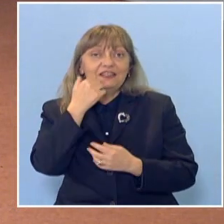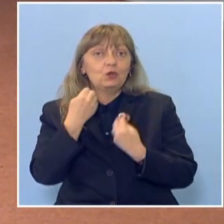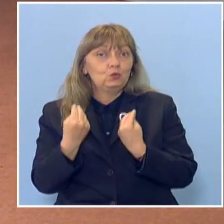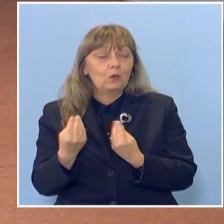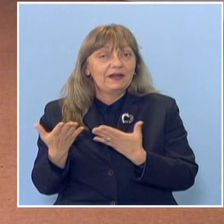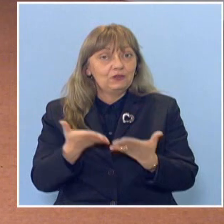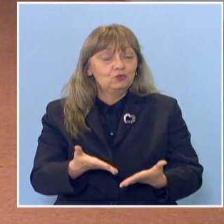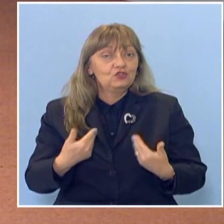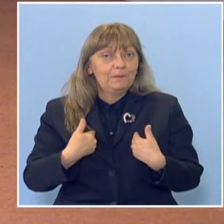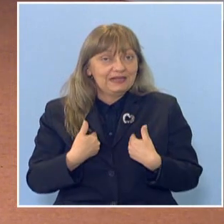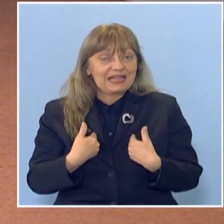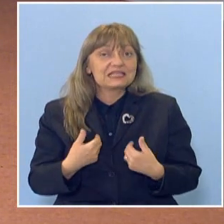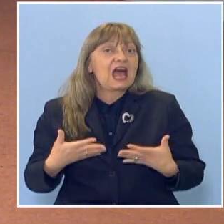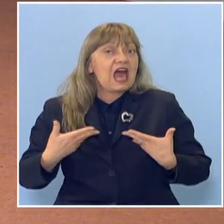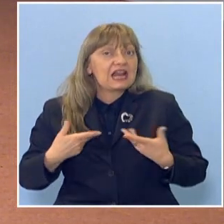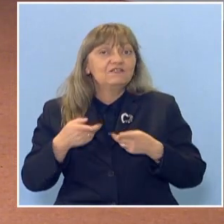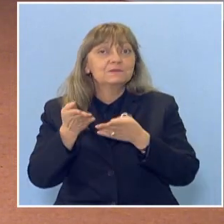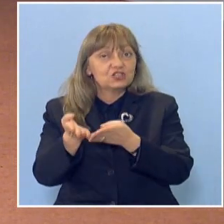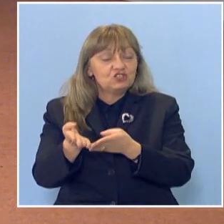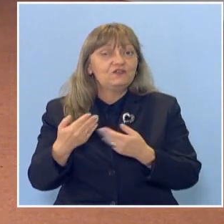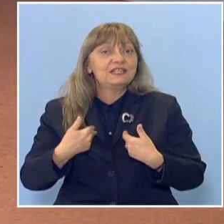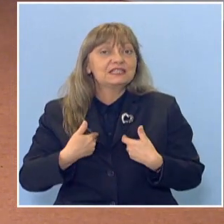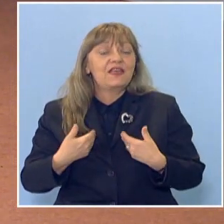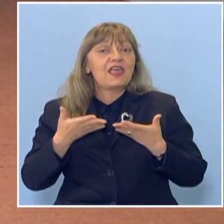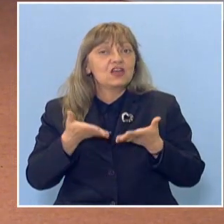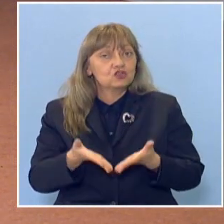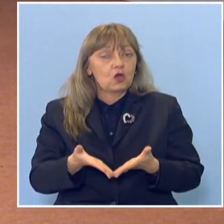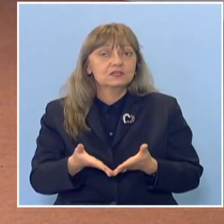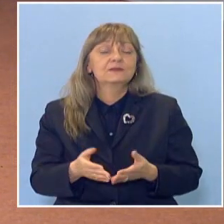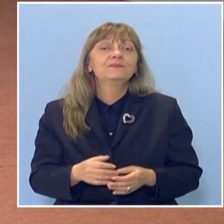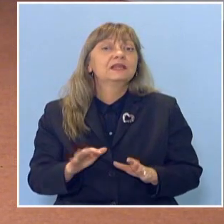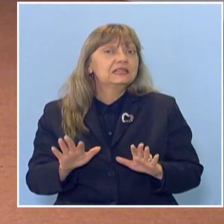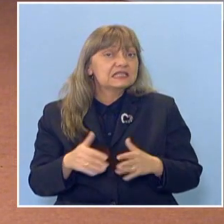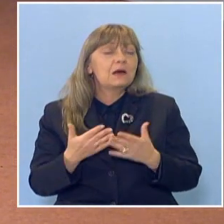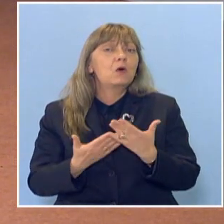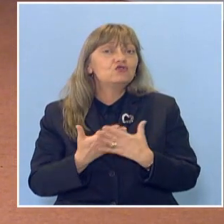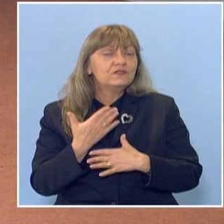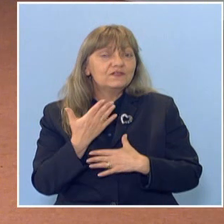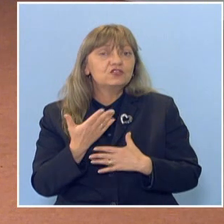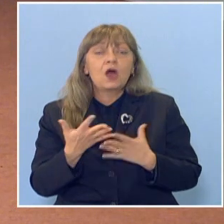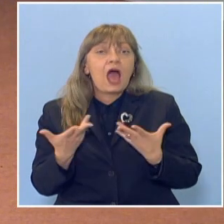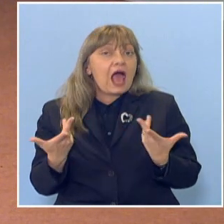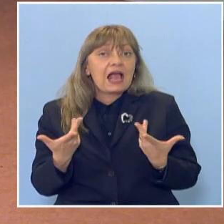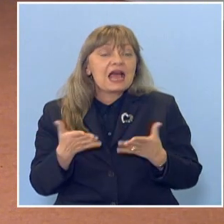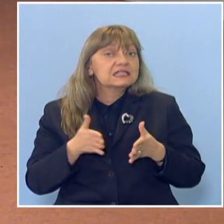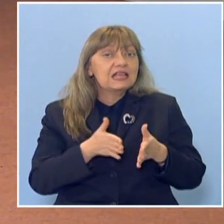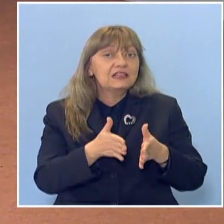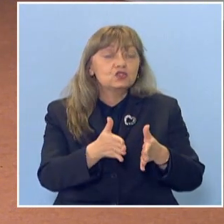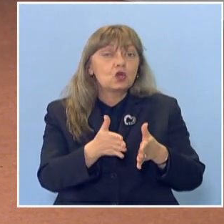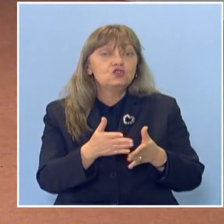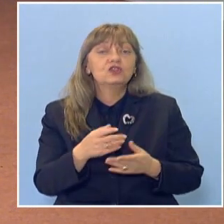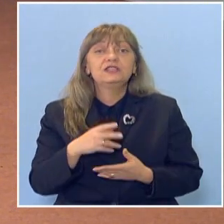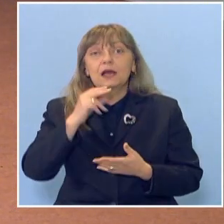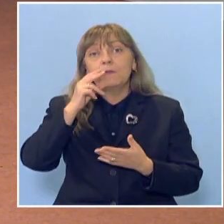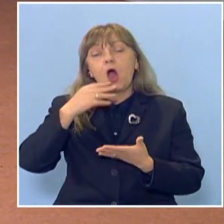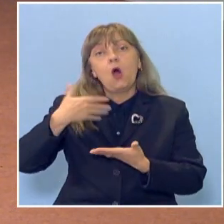се, че сте наш гост. Да започнем в началото с това как се насочихте към